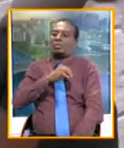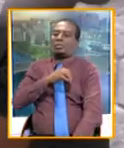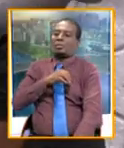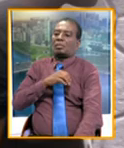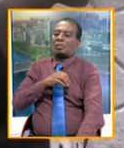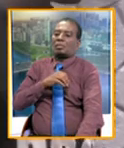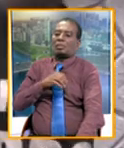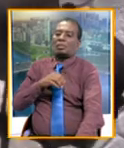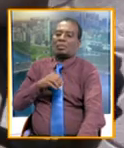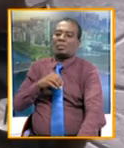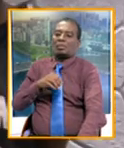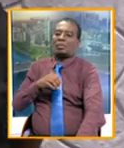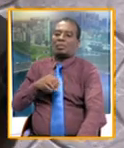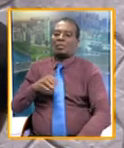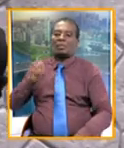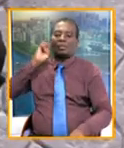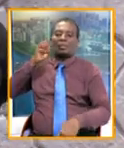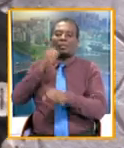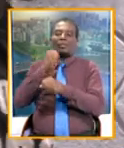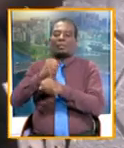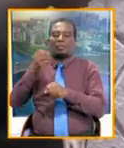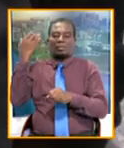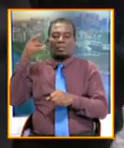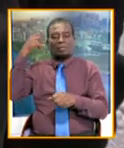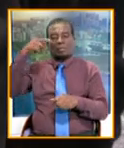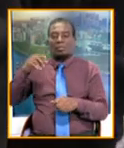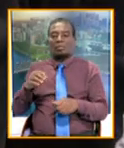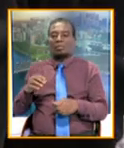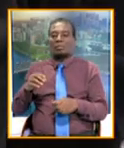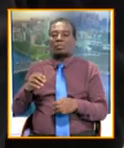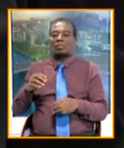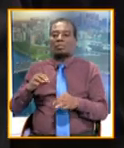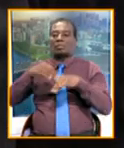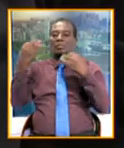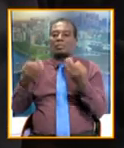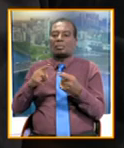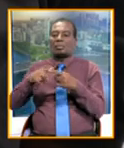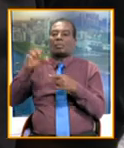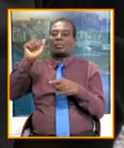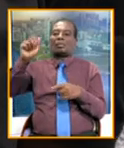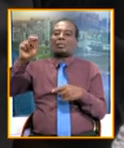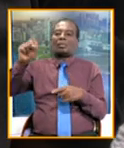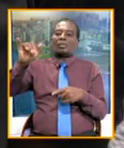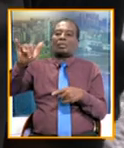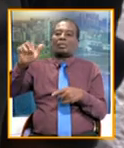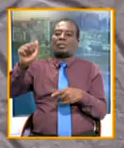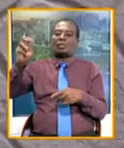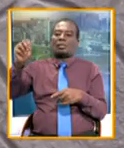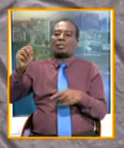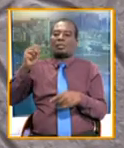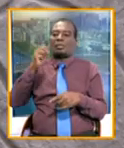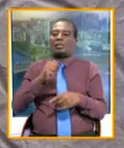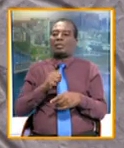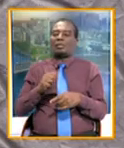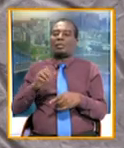Elle travaillait pour un couple à Niama. Elle a profité de l'absence de ses employeurs pour s'emparer de leur bébé âgé de 5 mois, dont elle